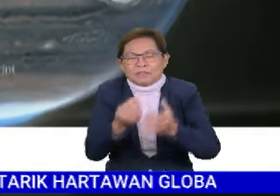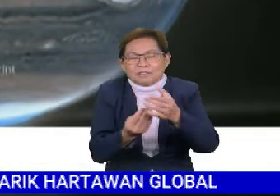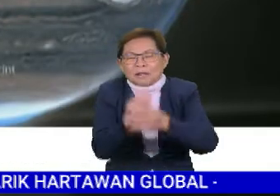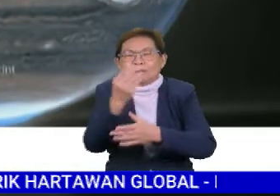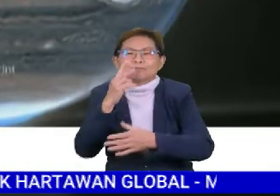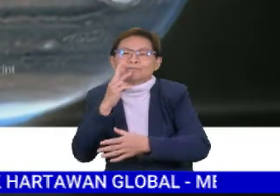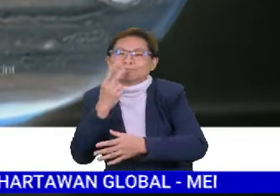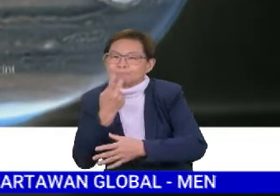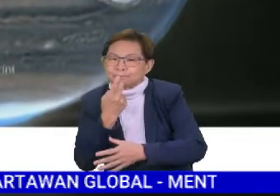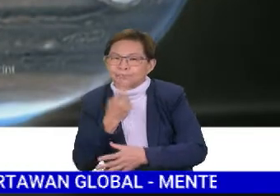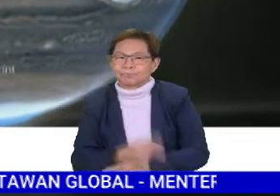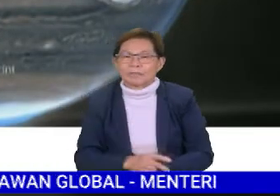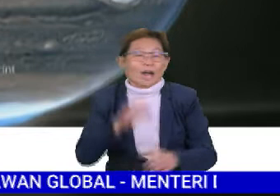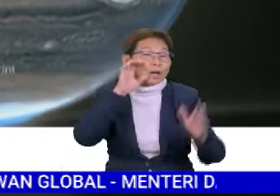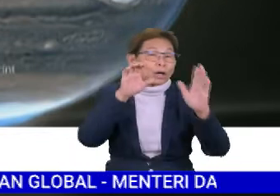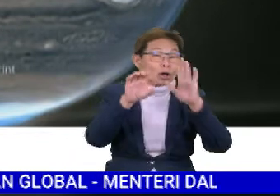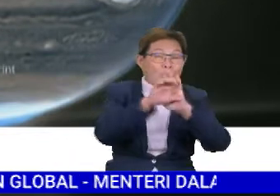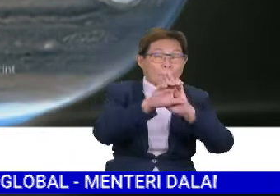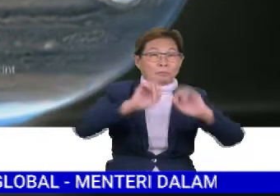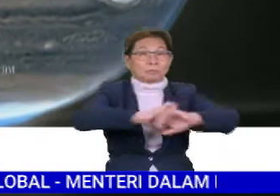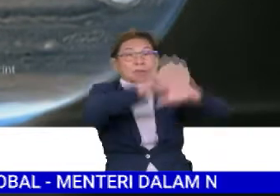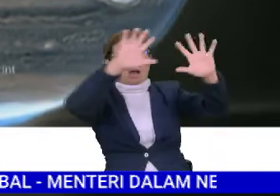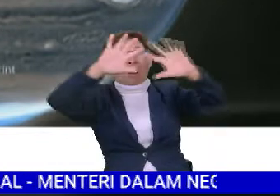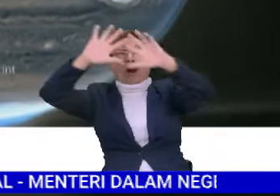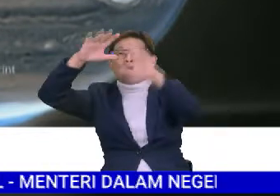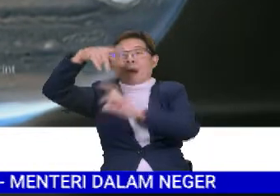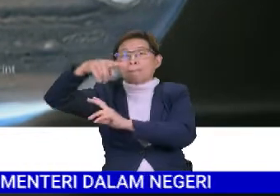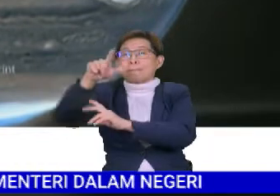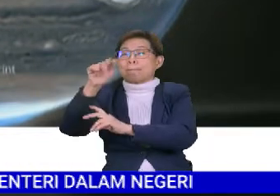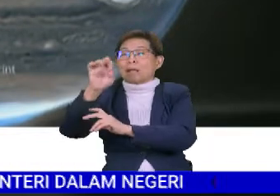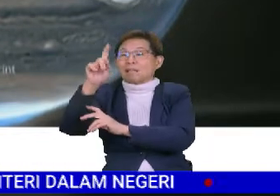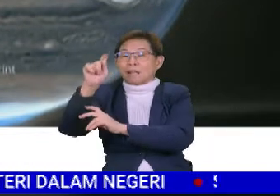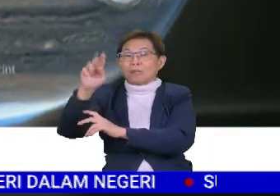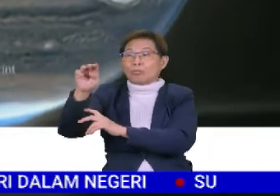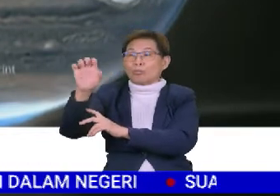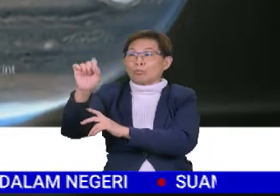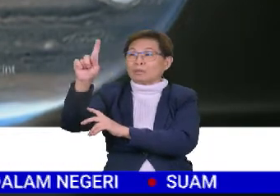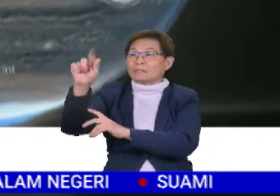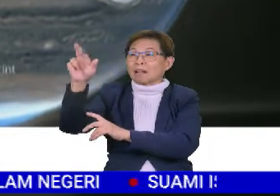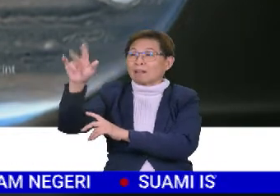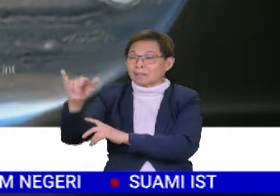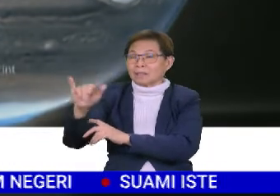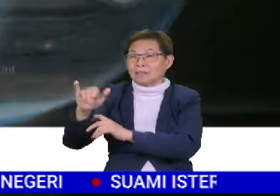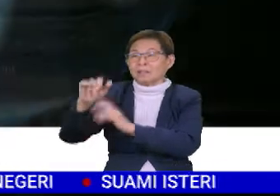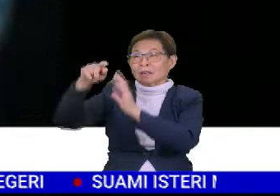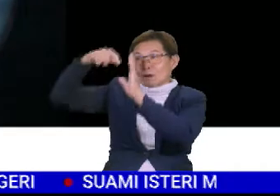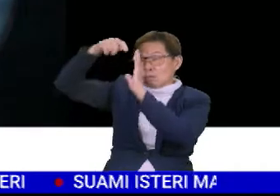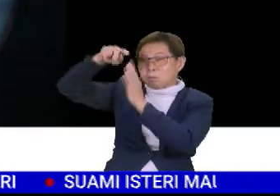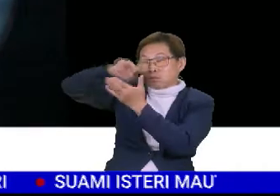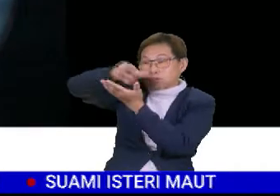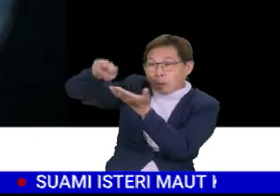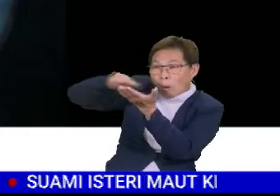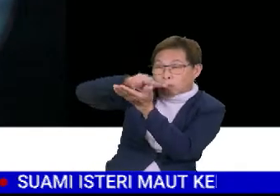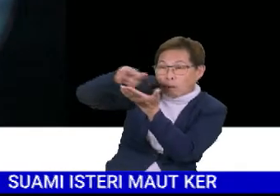sayuran. Imej lebih jelas planet Mushtari berjaya dirakam pentadbiran aeronautik dan angkasa lepas kebangsaan